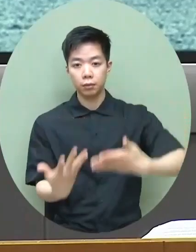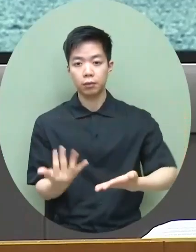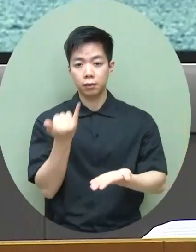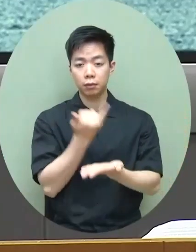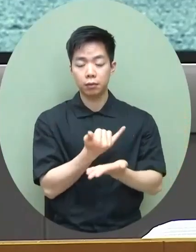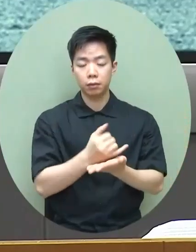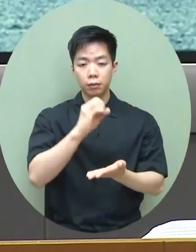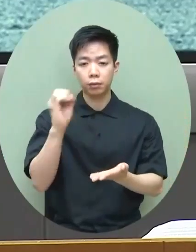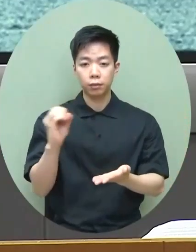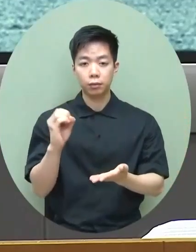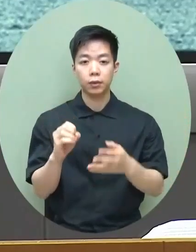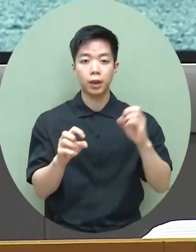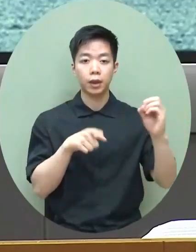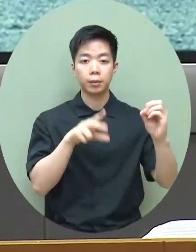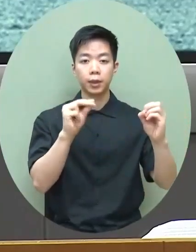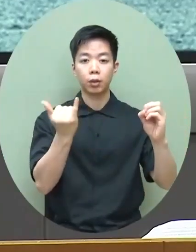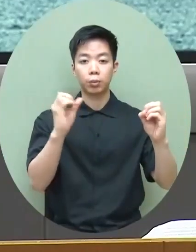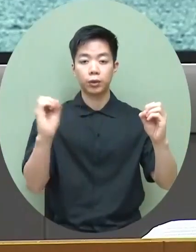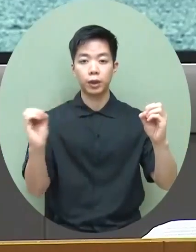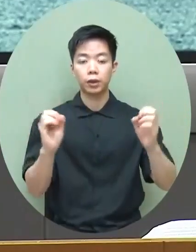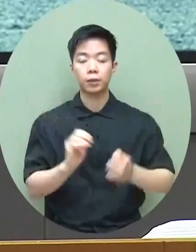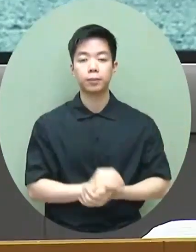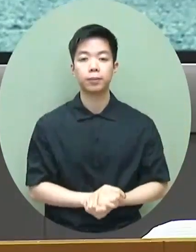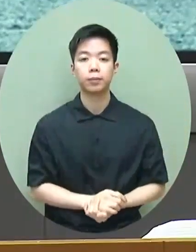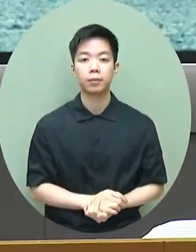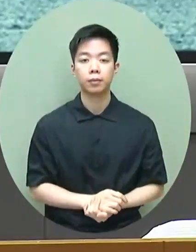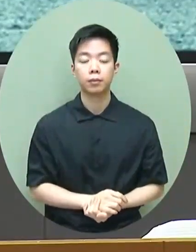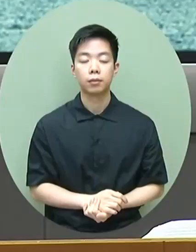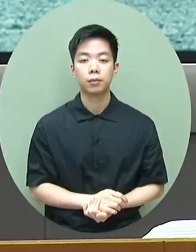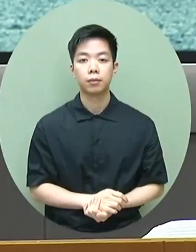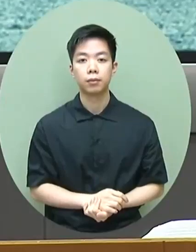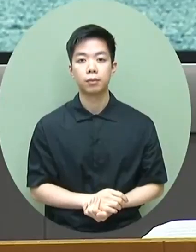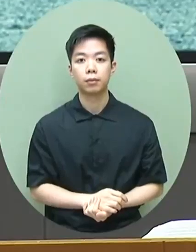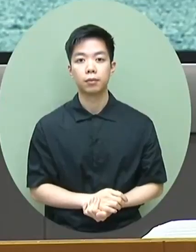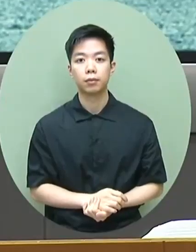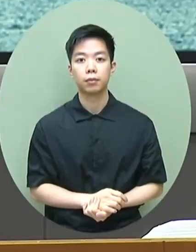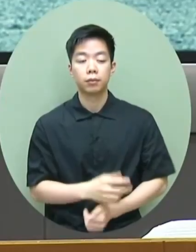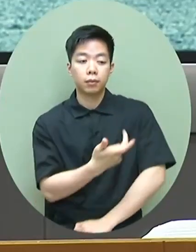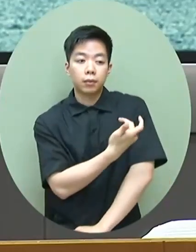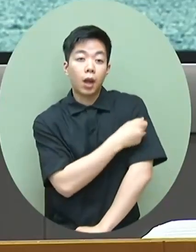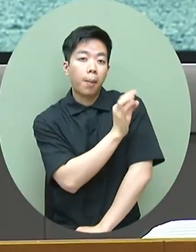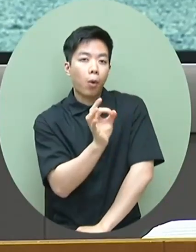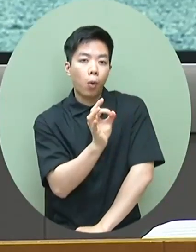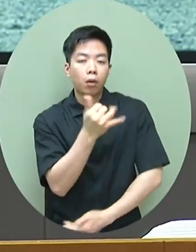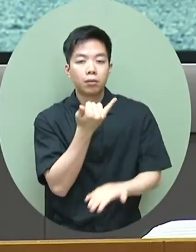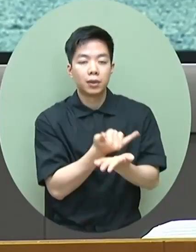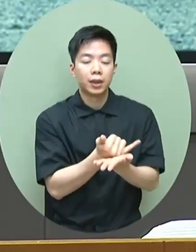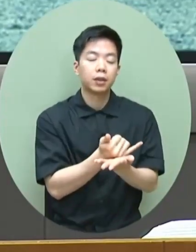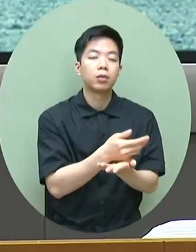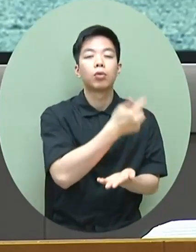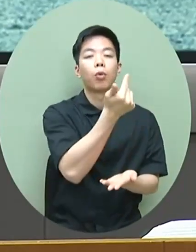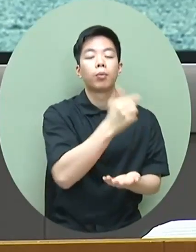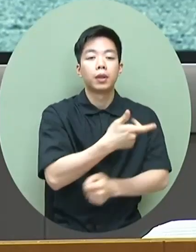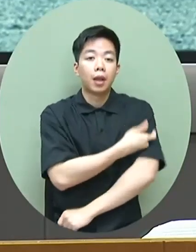0.76個百分比啦。咁都係冇打針嘅就比較高，打咗3針嘅就最低啦，嗰、那